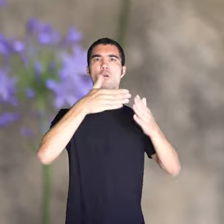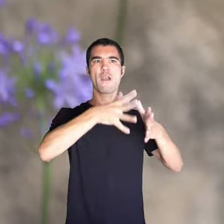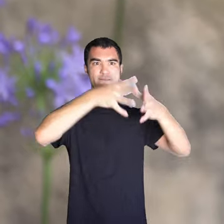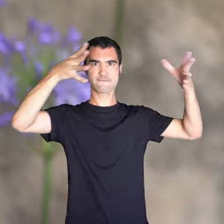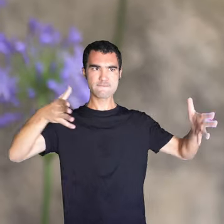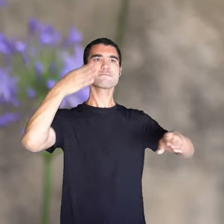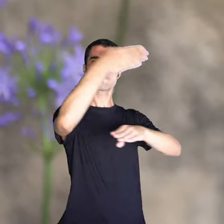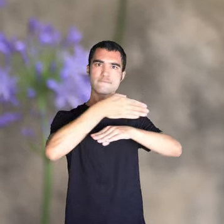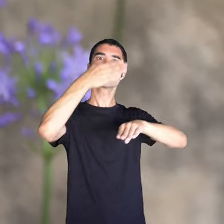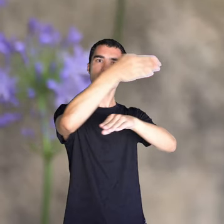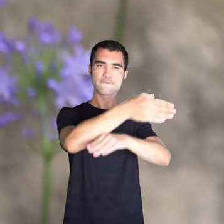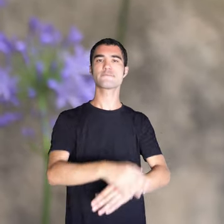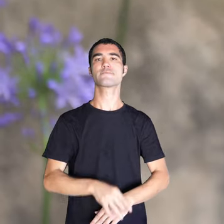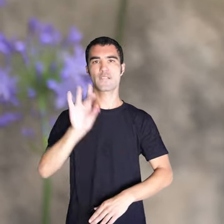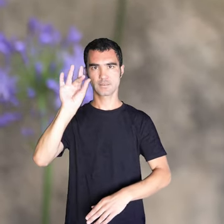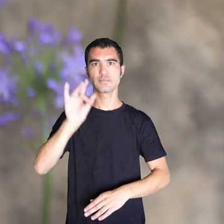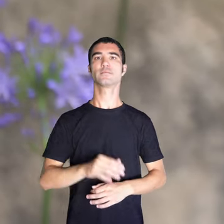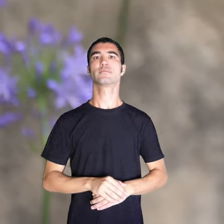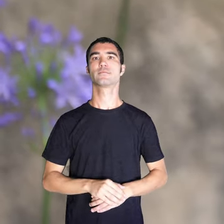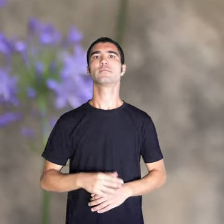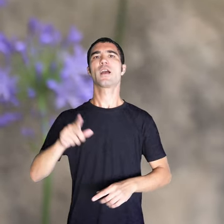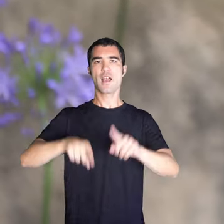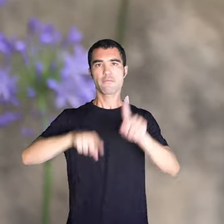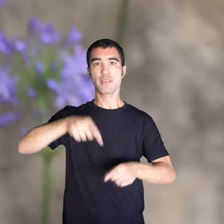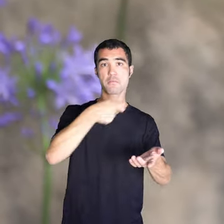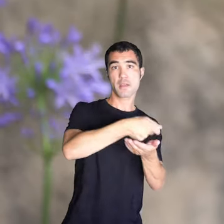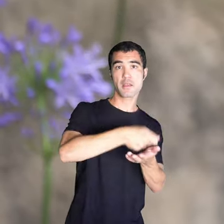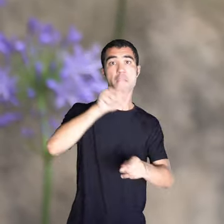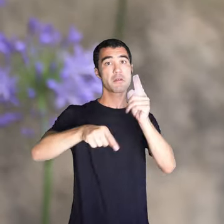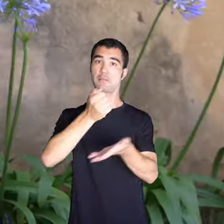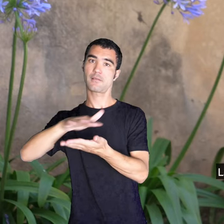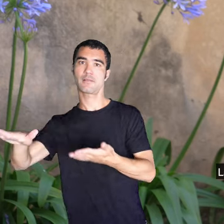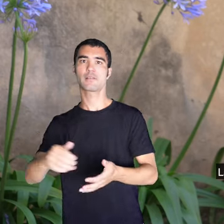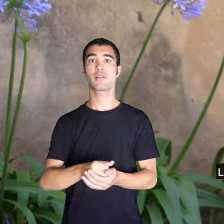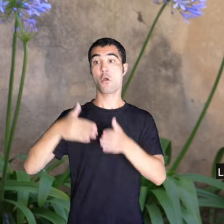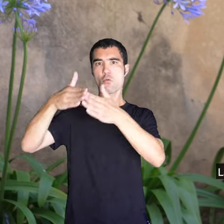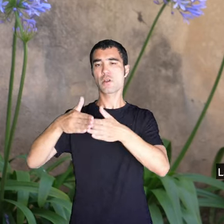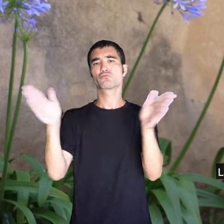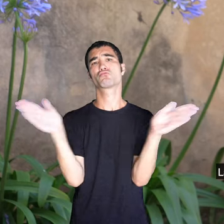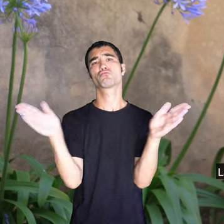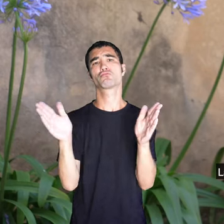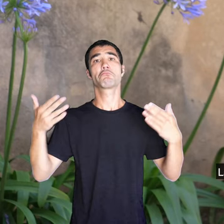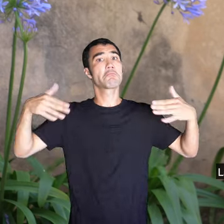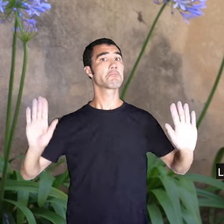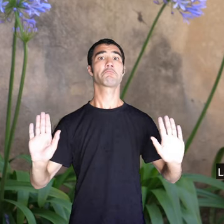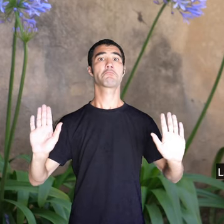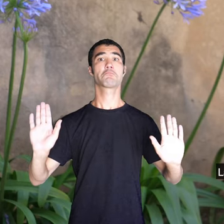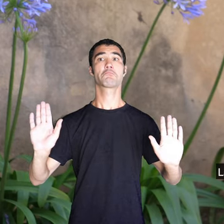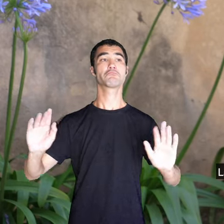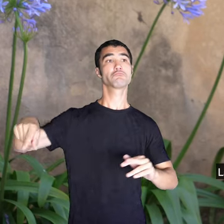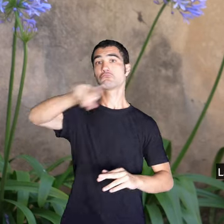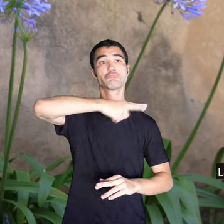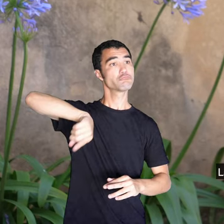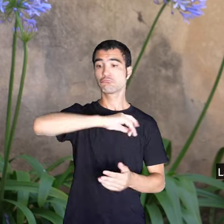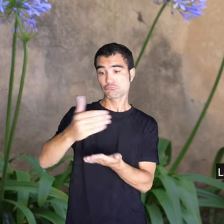anaven, i de vegades pagant i de vegades sense pagar. La barca era petita, però tot